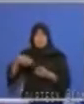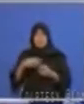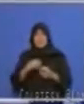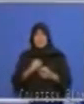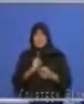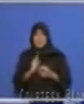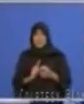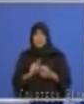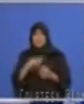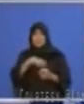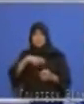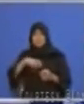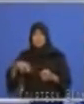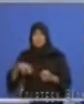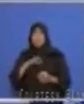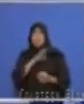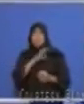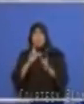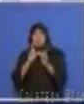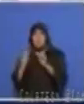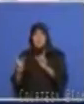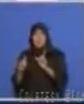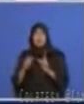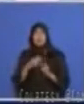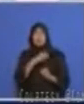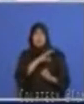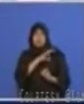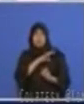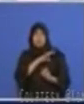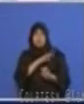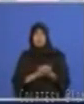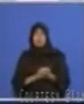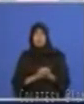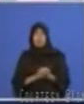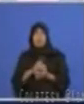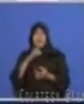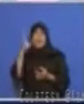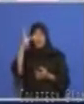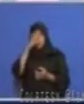masing-masing wakil gubernur bukanlah Gubernur ini harus tahu diri juga